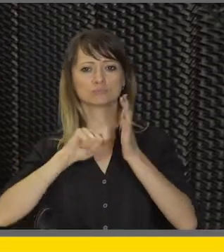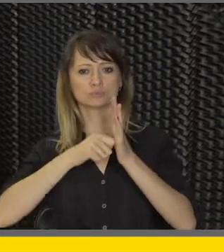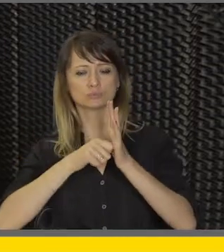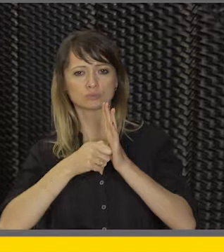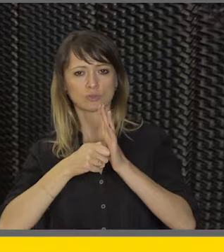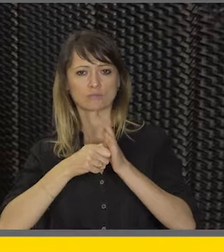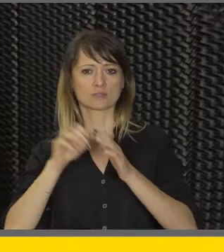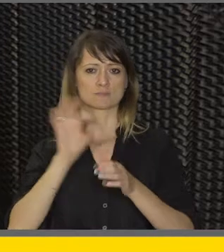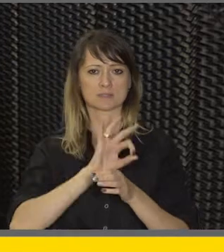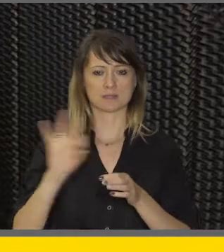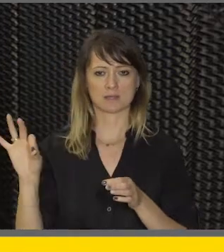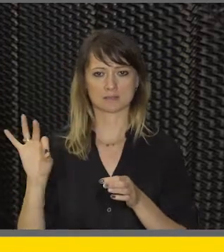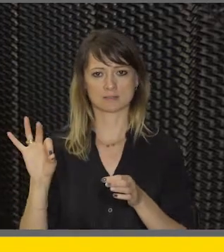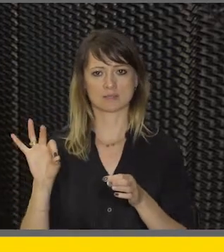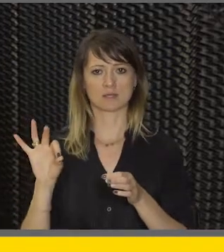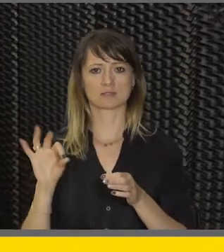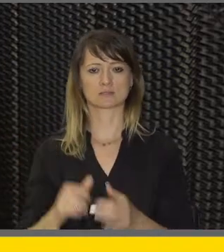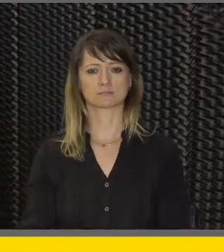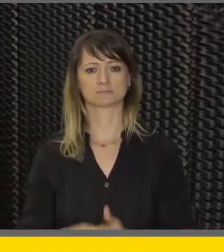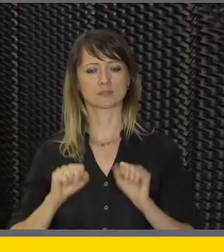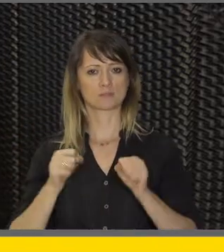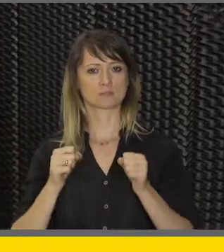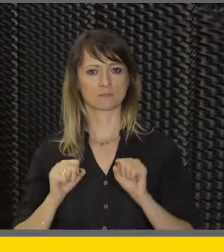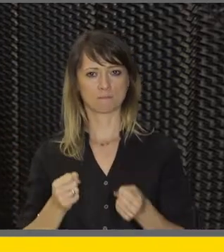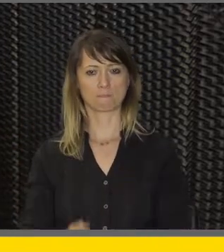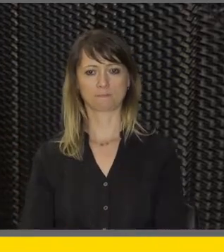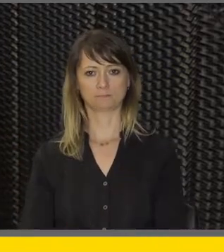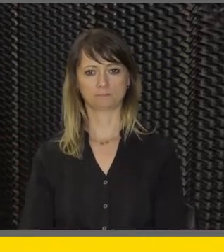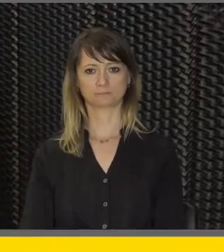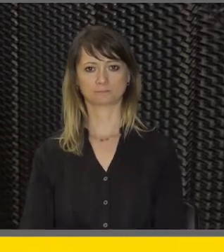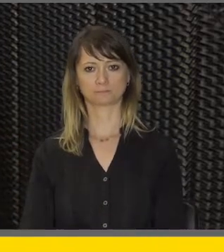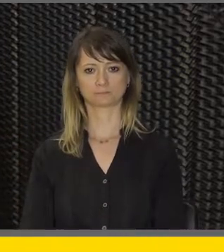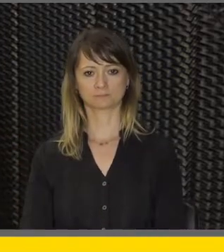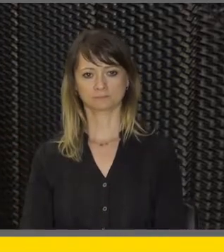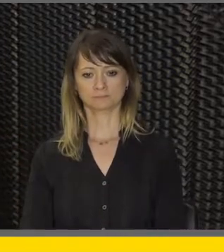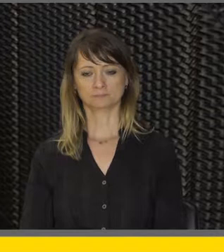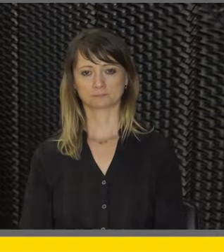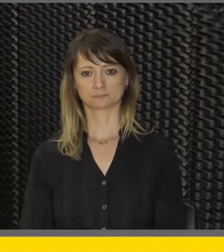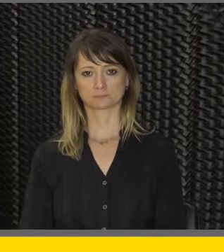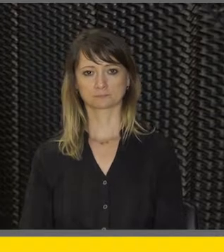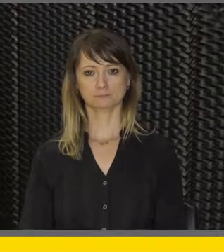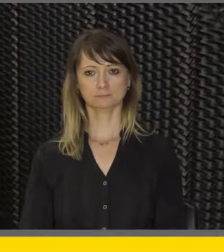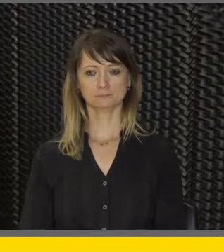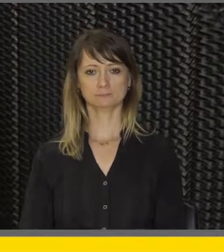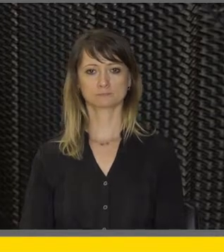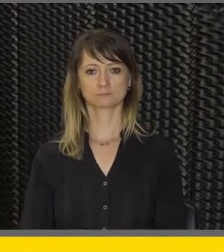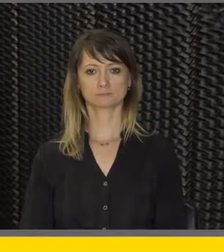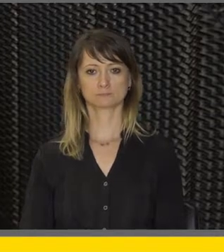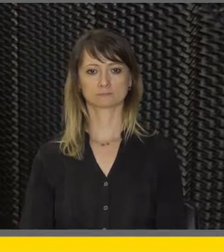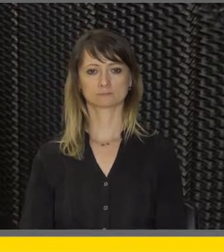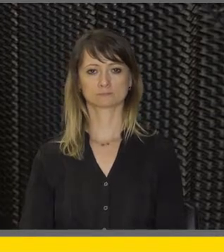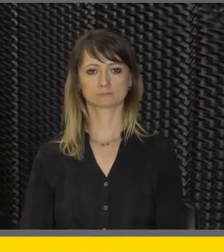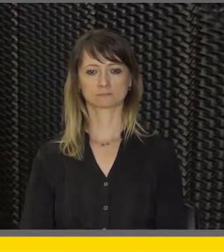kluczowej specjalizacji, tak? Kluczowego sposobu działania. No i teraz, ponieważ czas mnie już pogania, także pozwalam sobie te 5 slajdów przejechać szybciej.